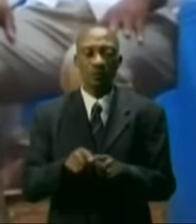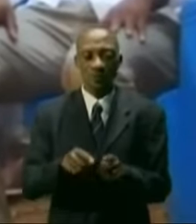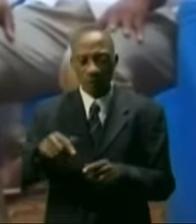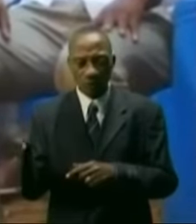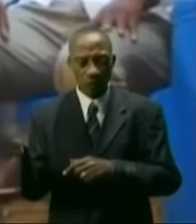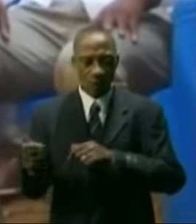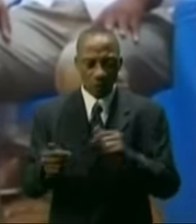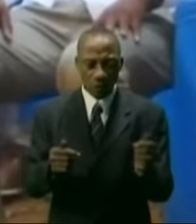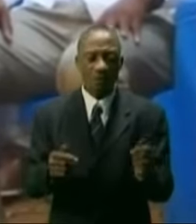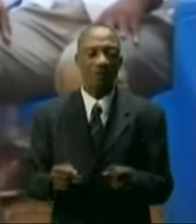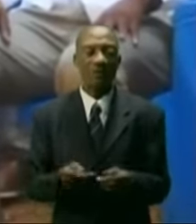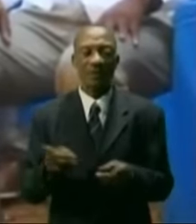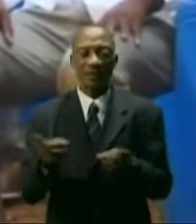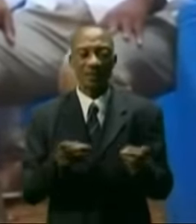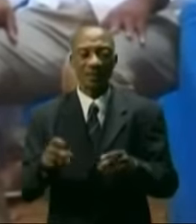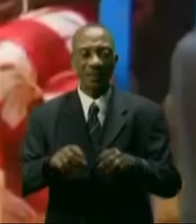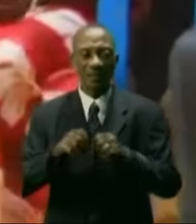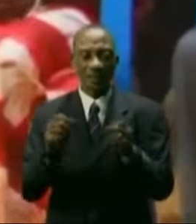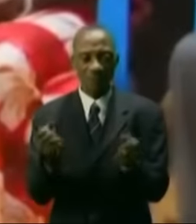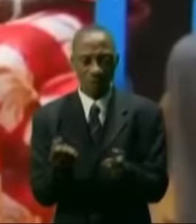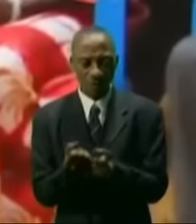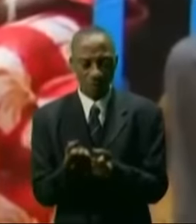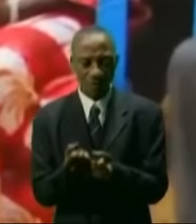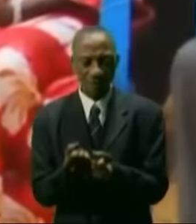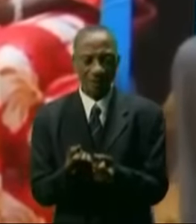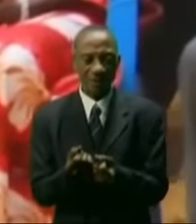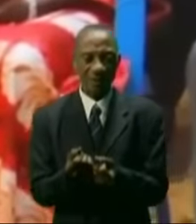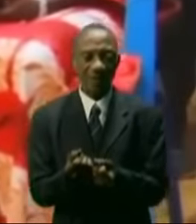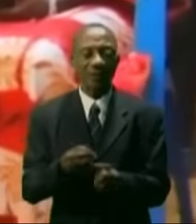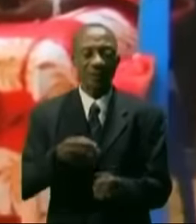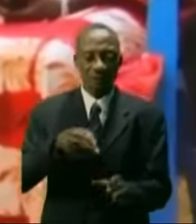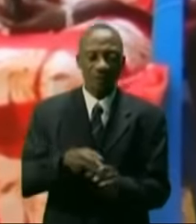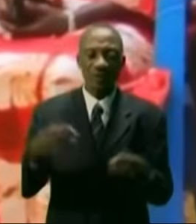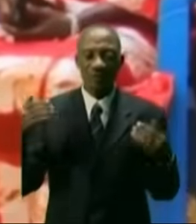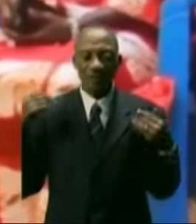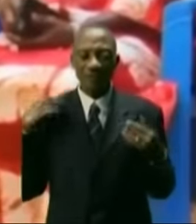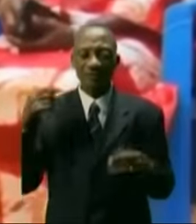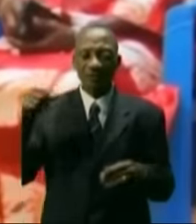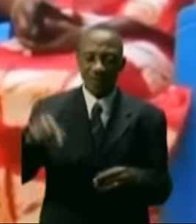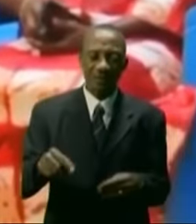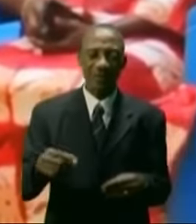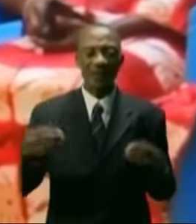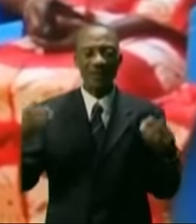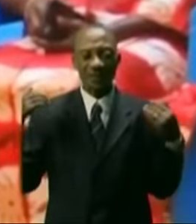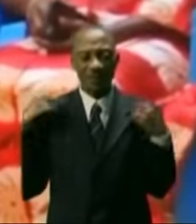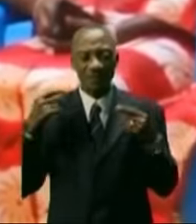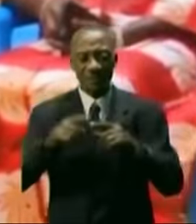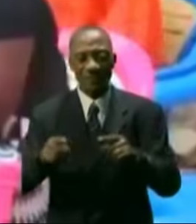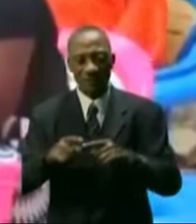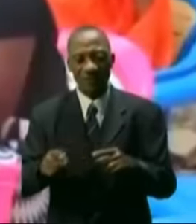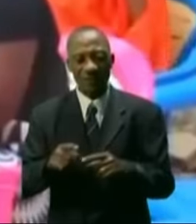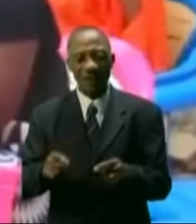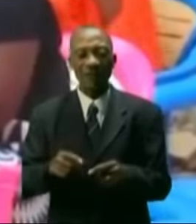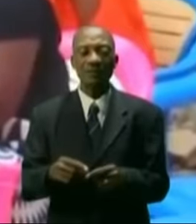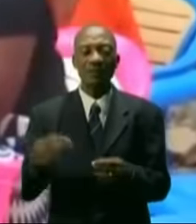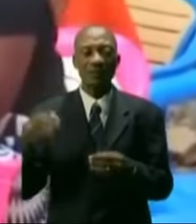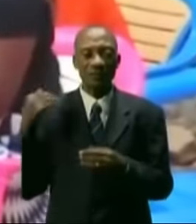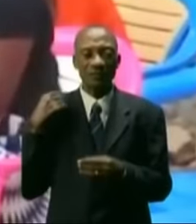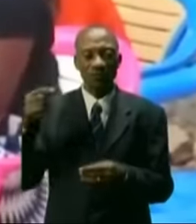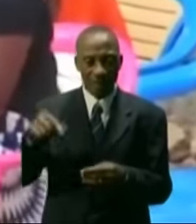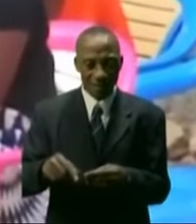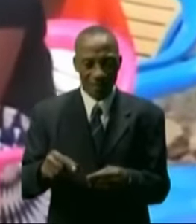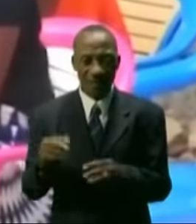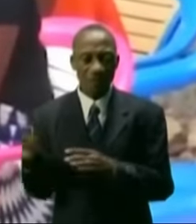du directeur de la société Sotave, de chef de quartier, chef de cellule ainsi que d'autres autorités du quartier Ngadi.